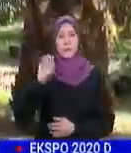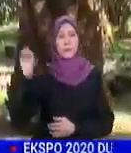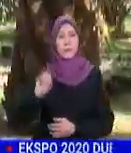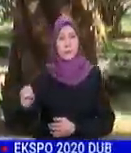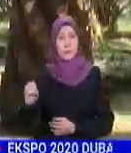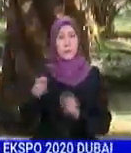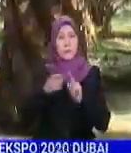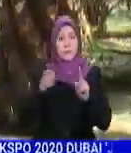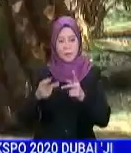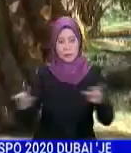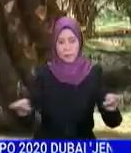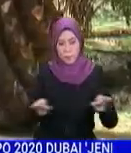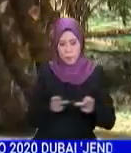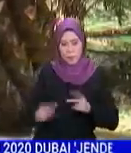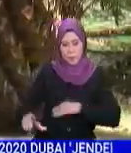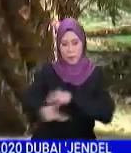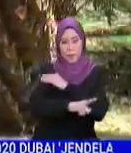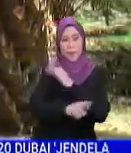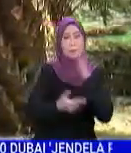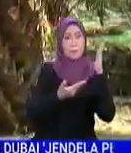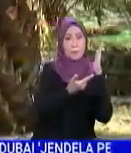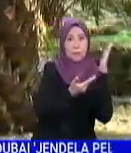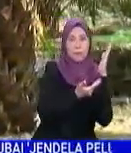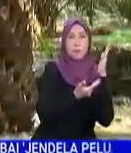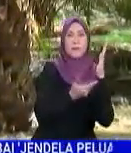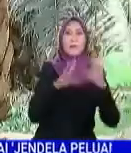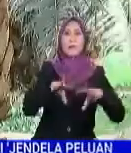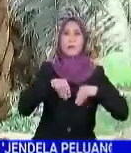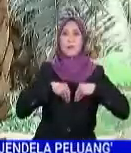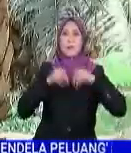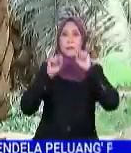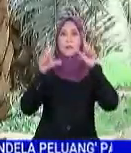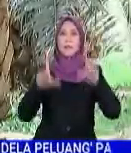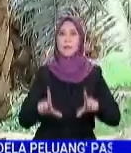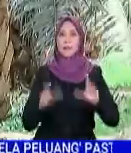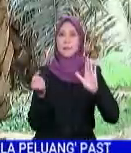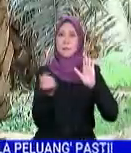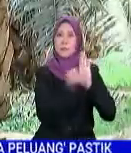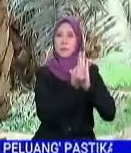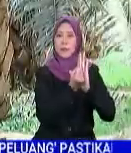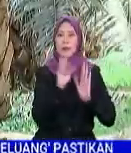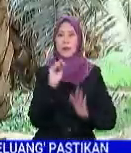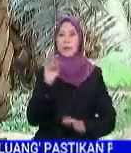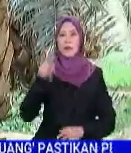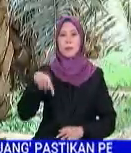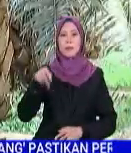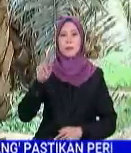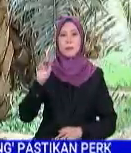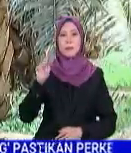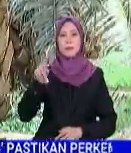91.3% daripada kawasan ladang negara ini telah menerima pensijilan MSPO.